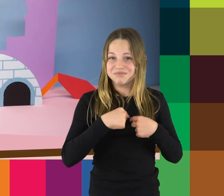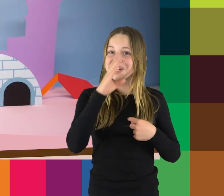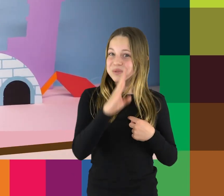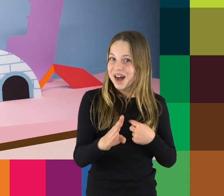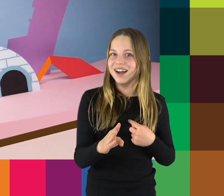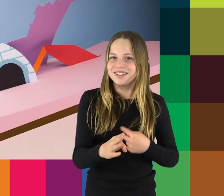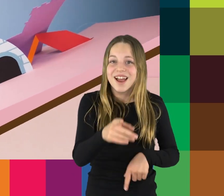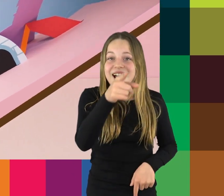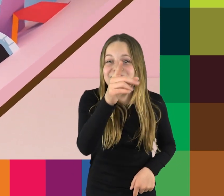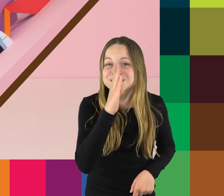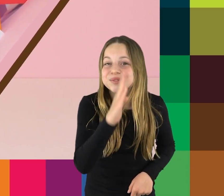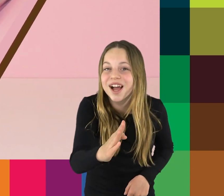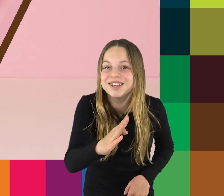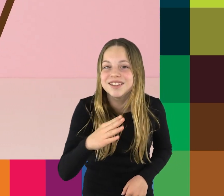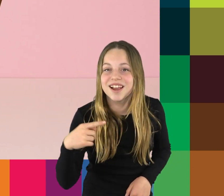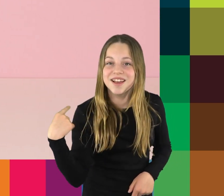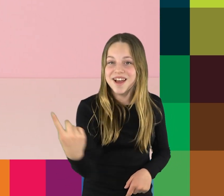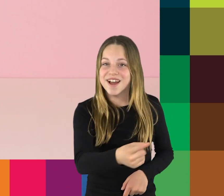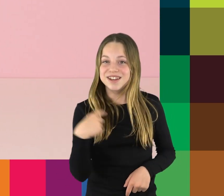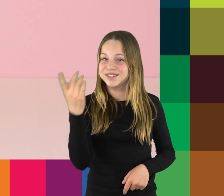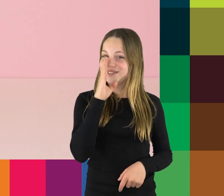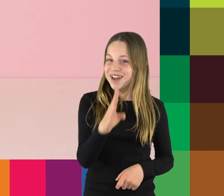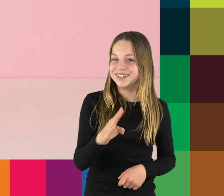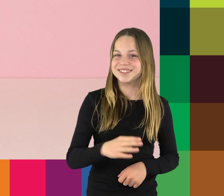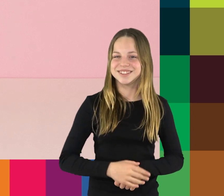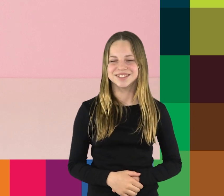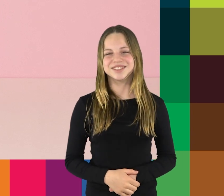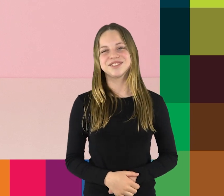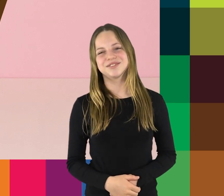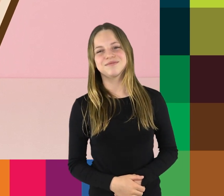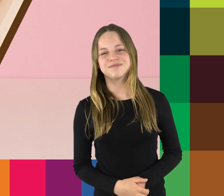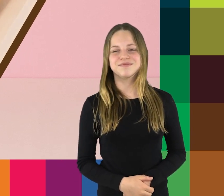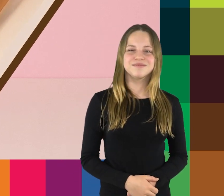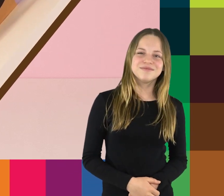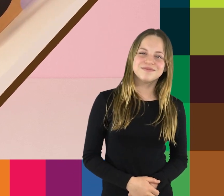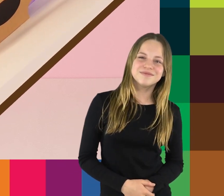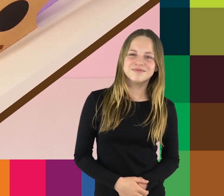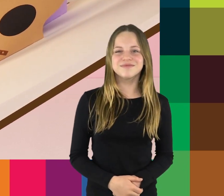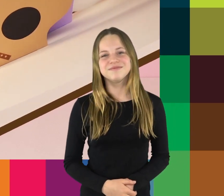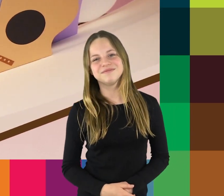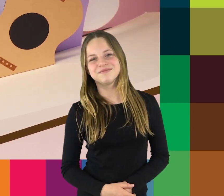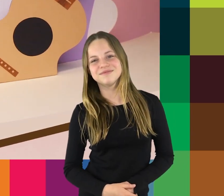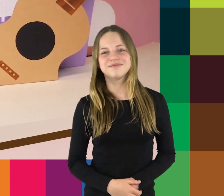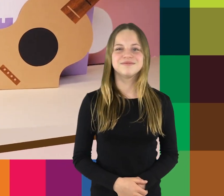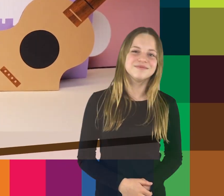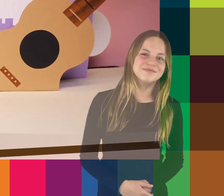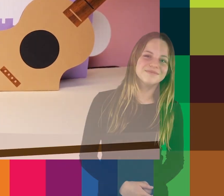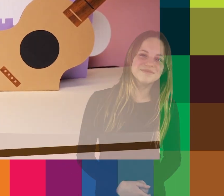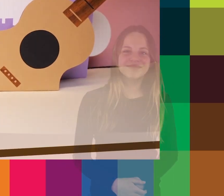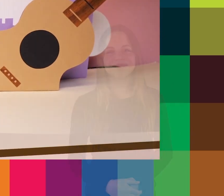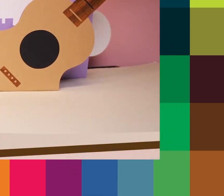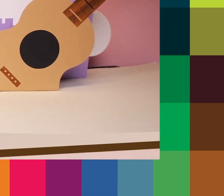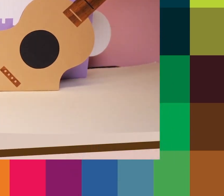J'ai des droits, tu as des droits, on a tous des droits.